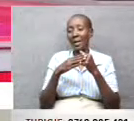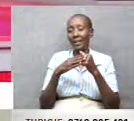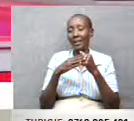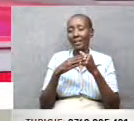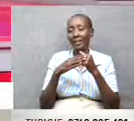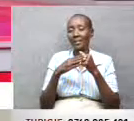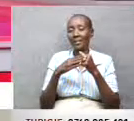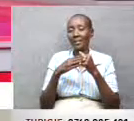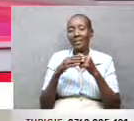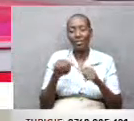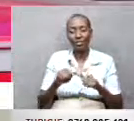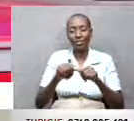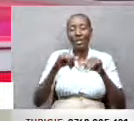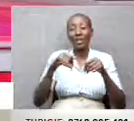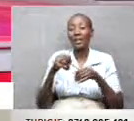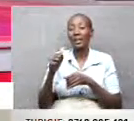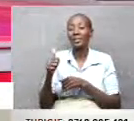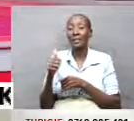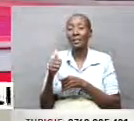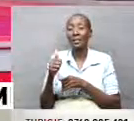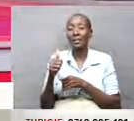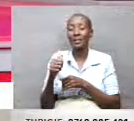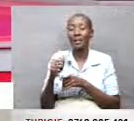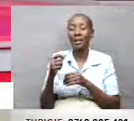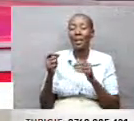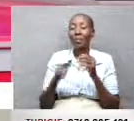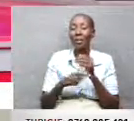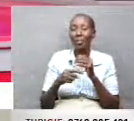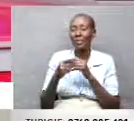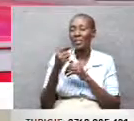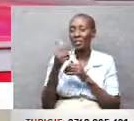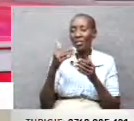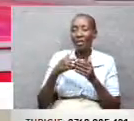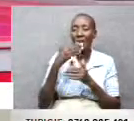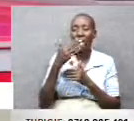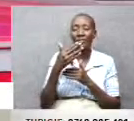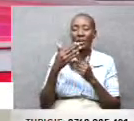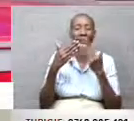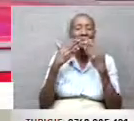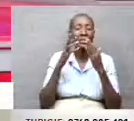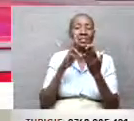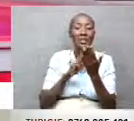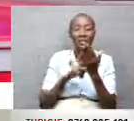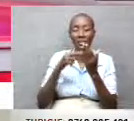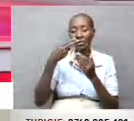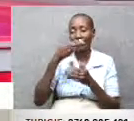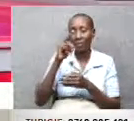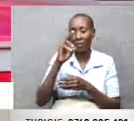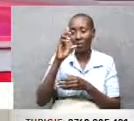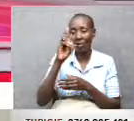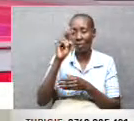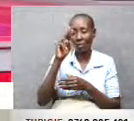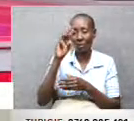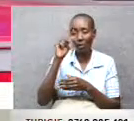3. Tukisonga mbele na taarifa zetu ni kwamba miezi michache tu baada ya kukamilika kwa usajili wa huduma namba, imefichuliwa kuwa idadi kubwa